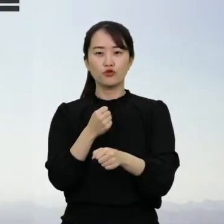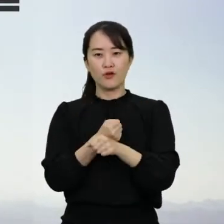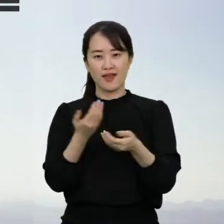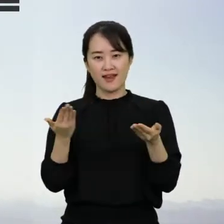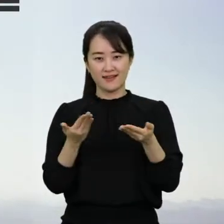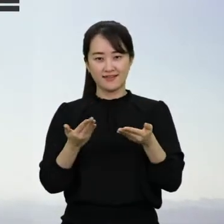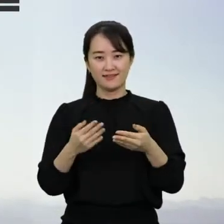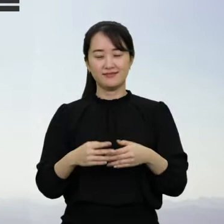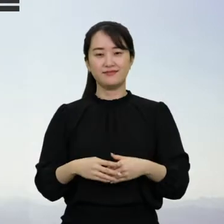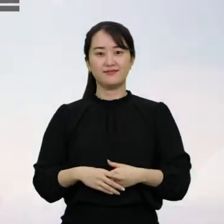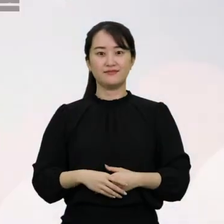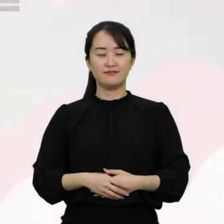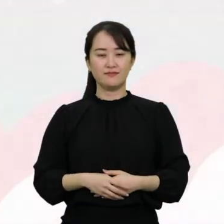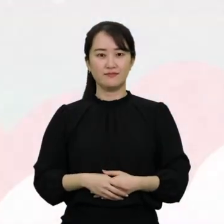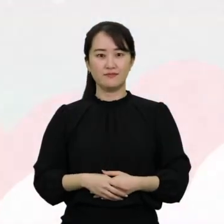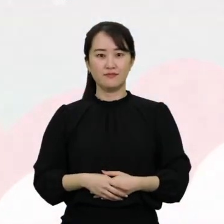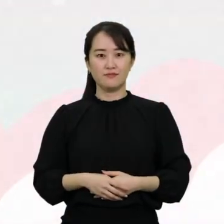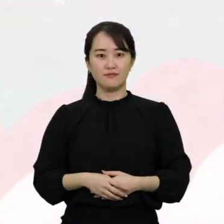할 일입니다.